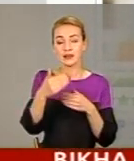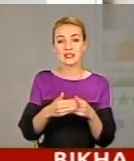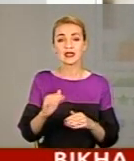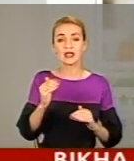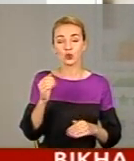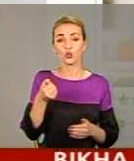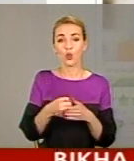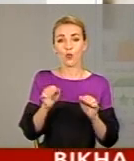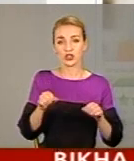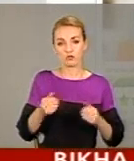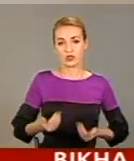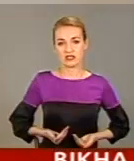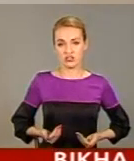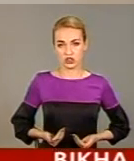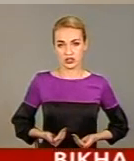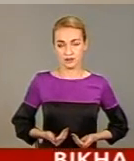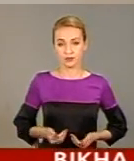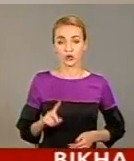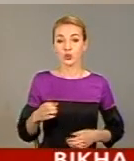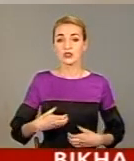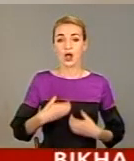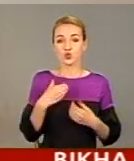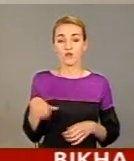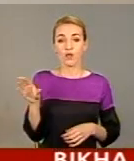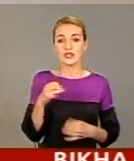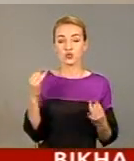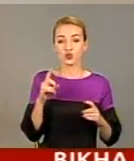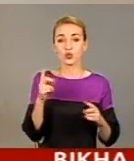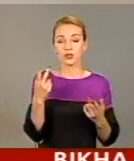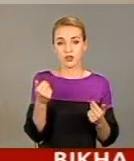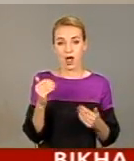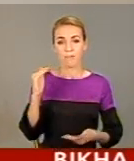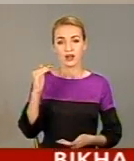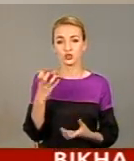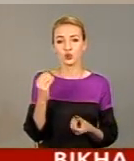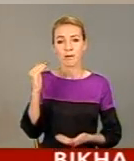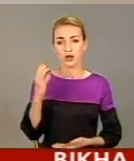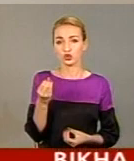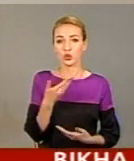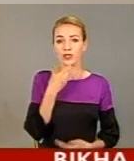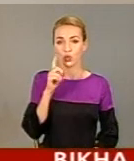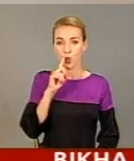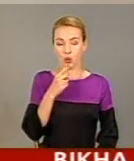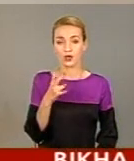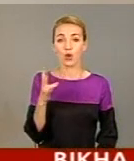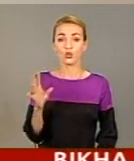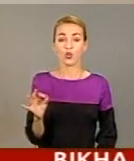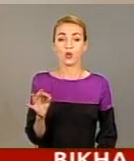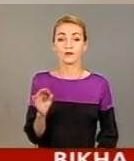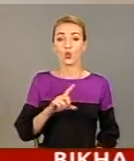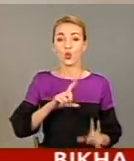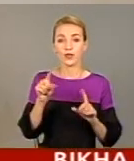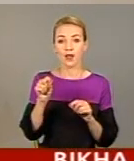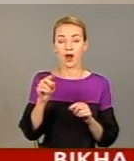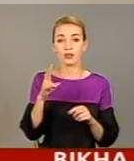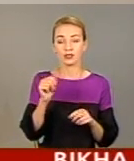дитину до можливості вижити. Саме, що страшне во всій цій історії, що да, малыш, он ще маленький, йому нет ще годика. Но уехать